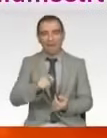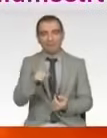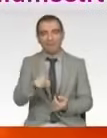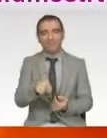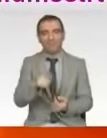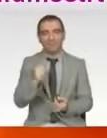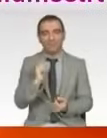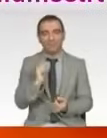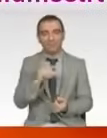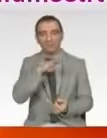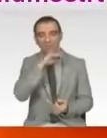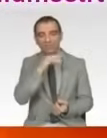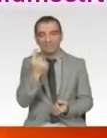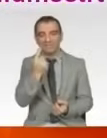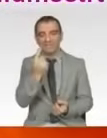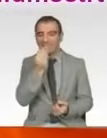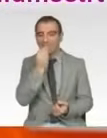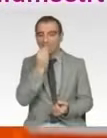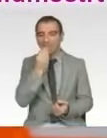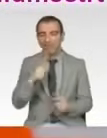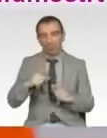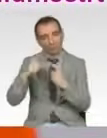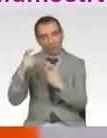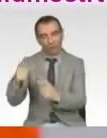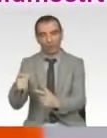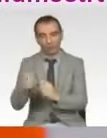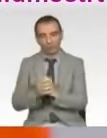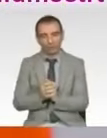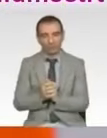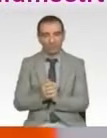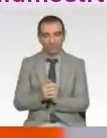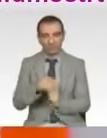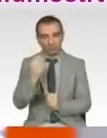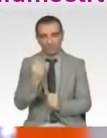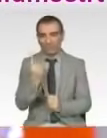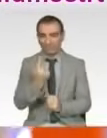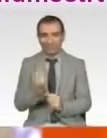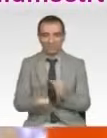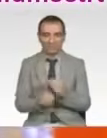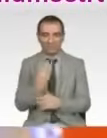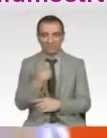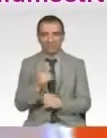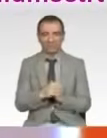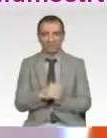Sen ne çıktı? Yaşlı birine yemek götüreceğim. Ne güzel, bak sana da güzel bir şey çıktı. Evet.